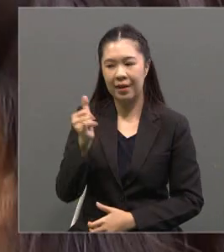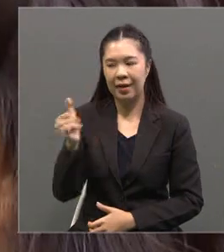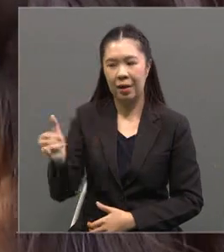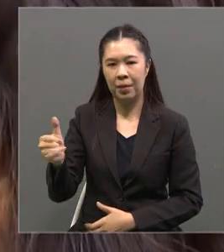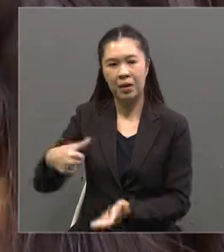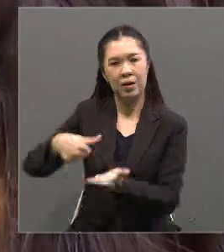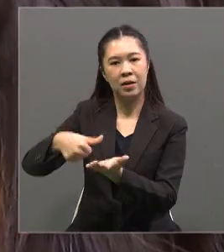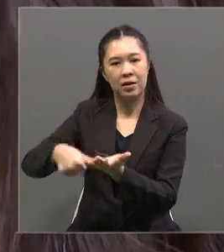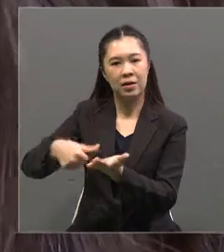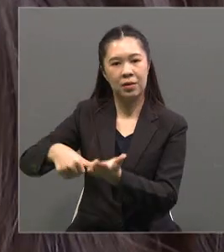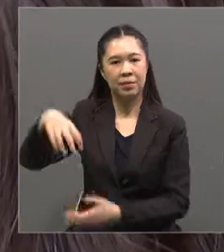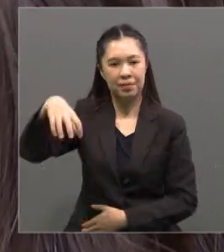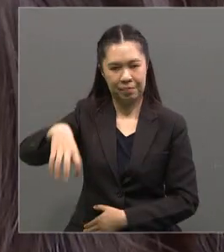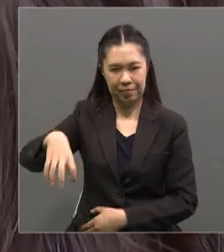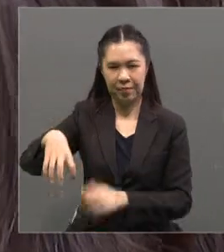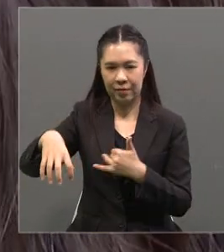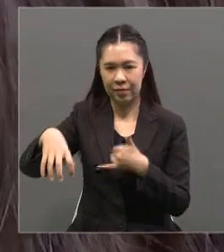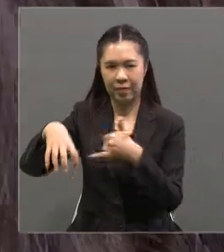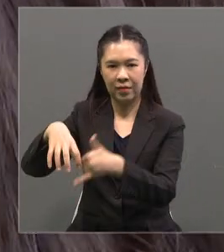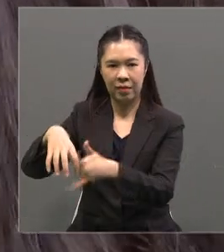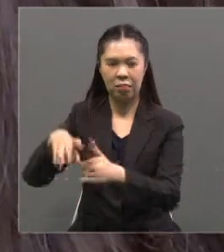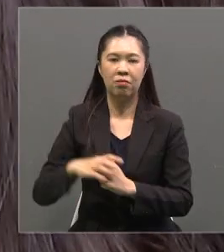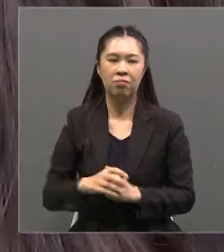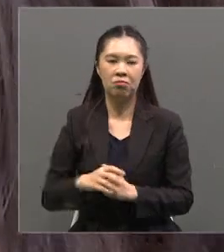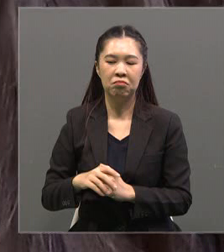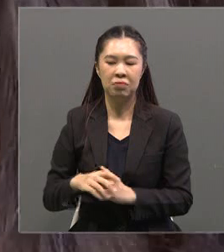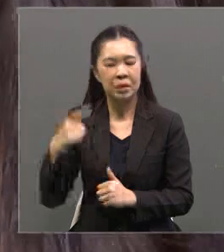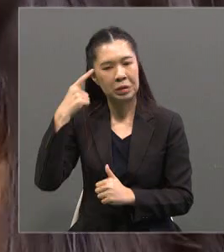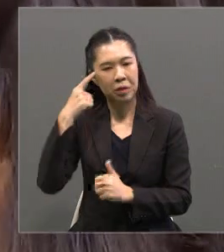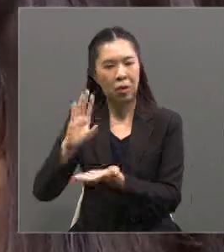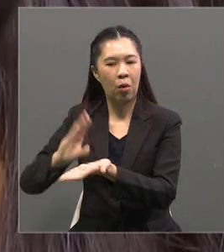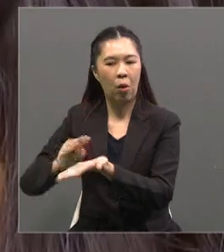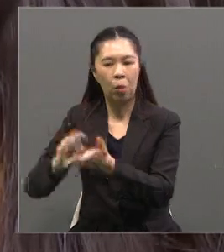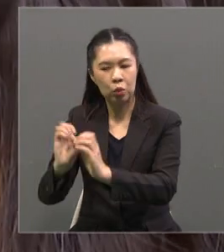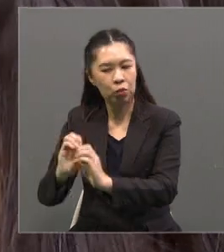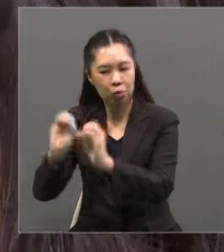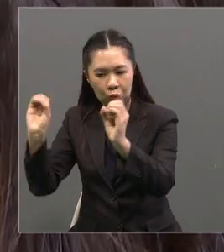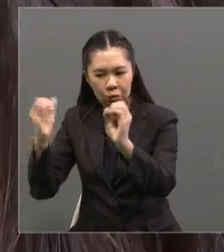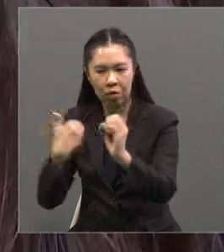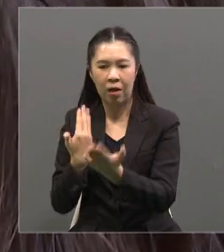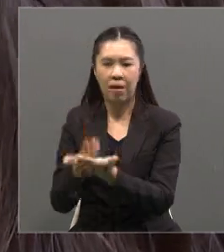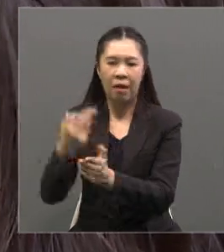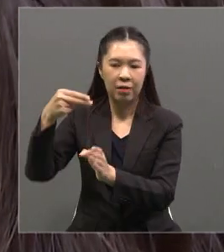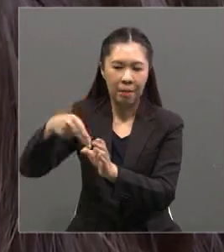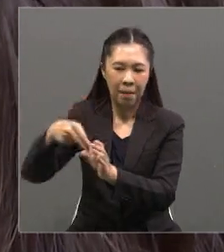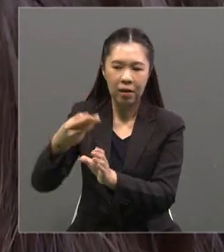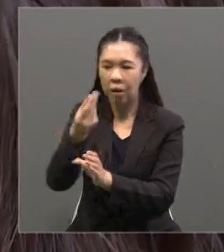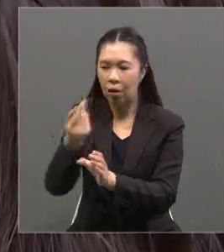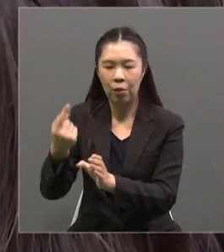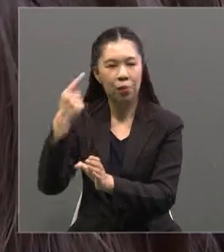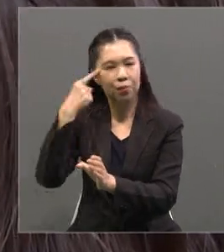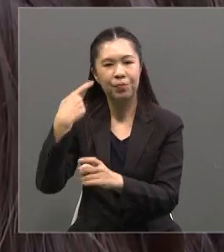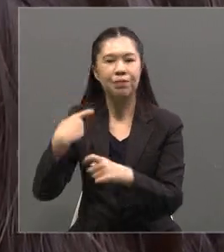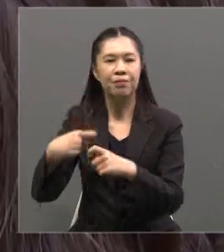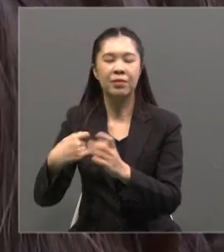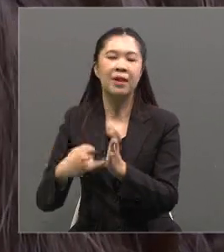เพราะว่าก็ไม่น่าเชื่อว่าไม่มีข้อมูลอะไรกันเลยนะครับต้นทุนราคาน้ำมันเท่าไหร่อะไรก็ไม่เห็นจะยากก็ไป